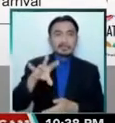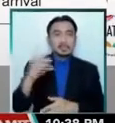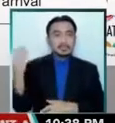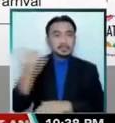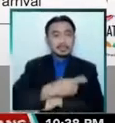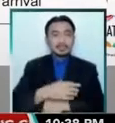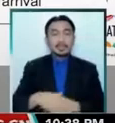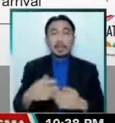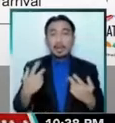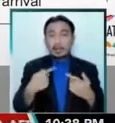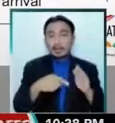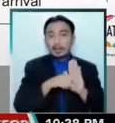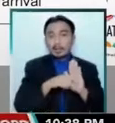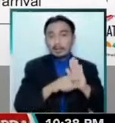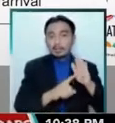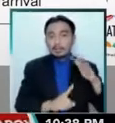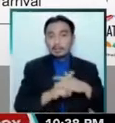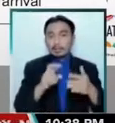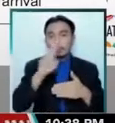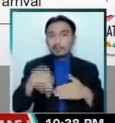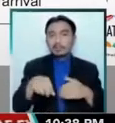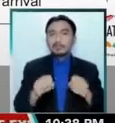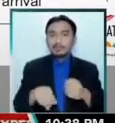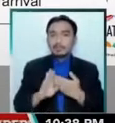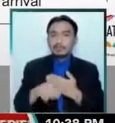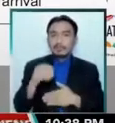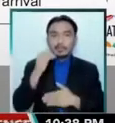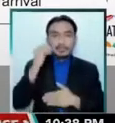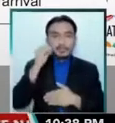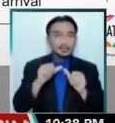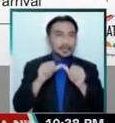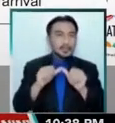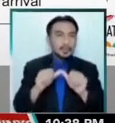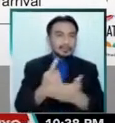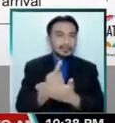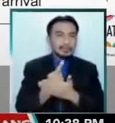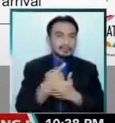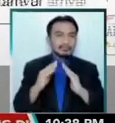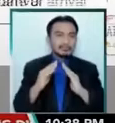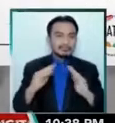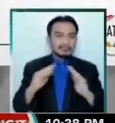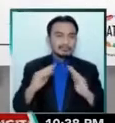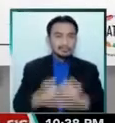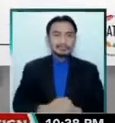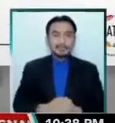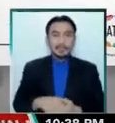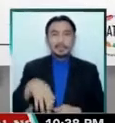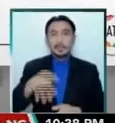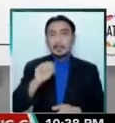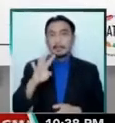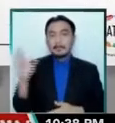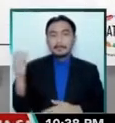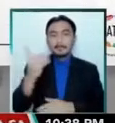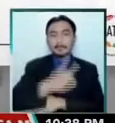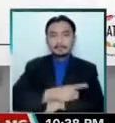no? Ang pag-asenso ng Pilipinas, doon po nagsisimula sa discipline ba? Ngayon, papayagan na